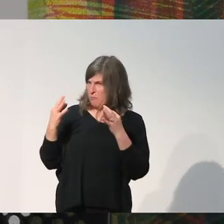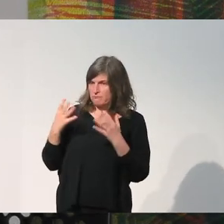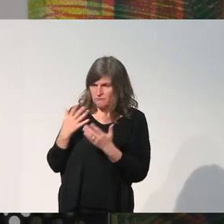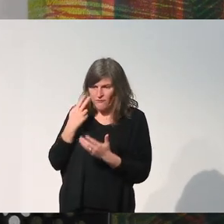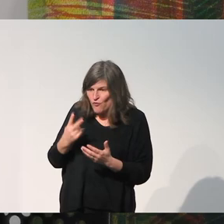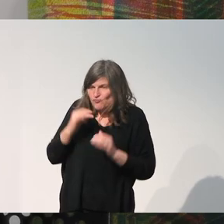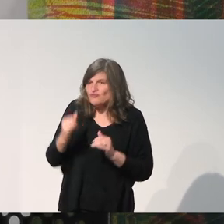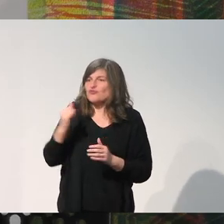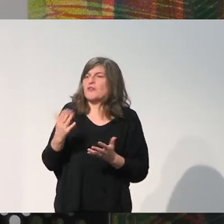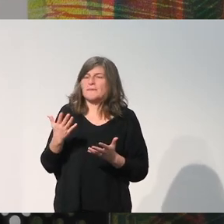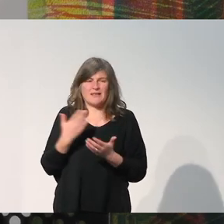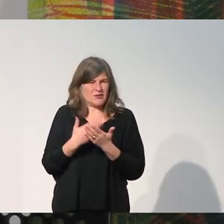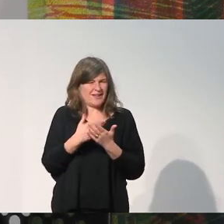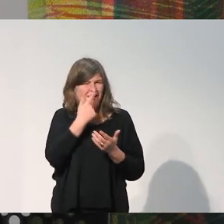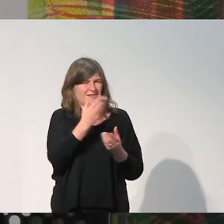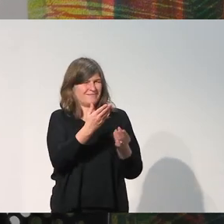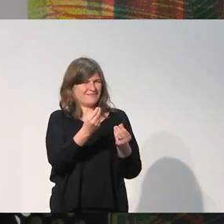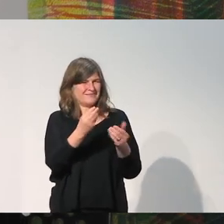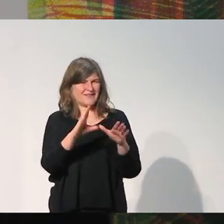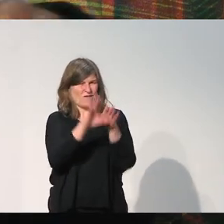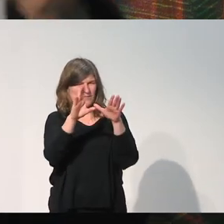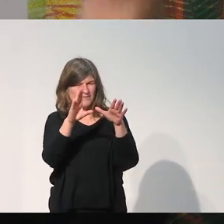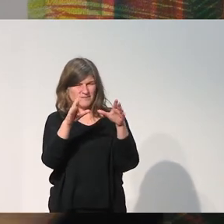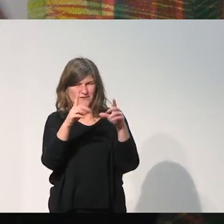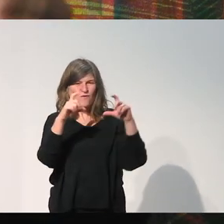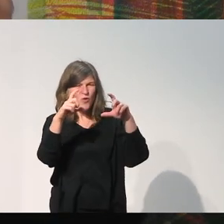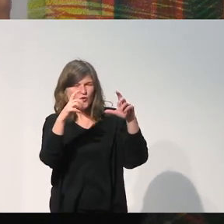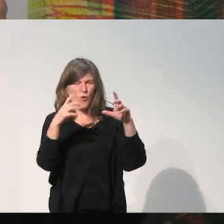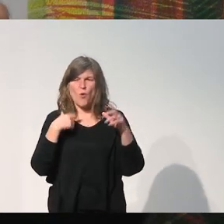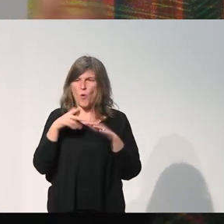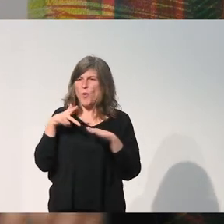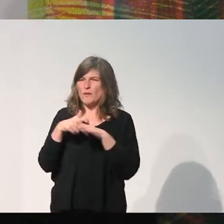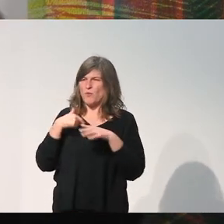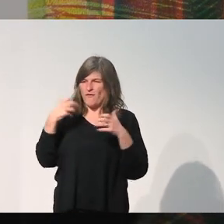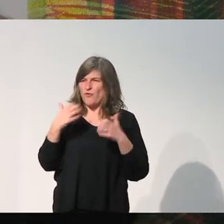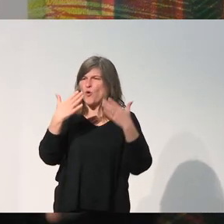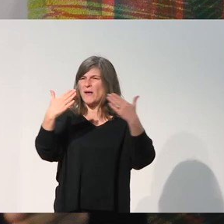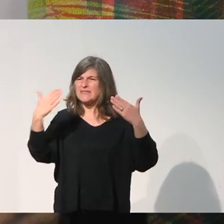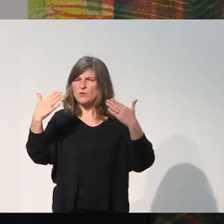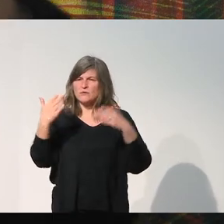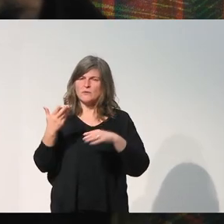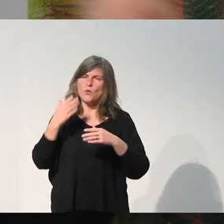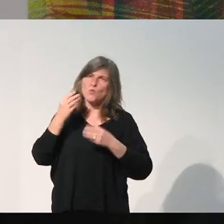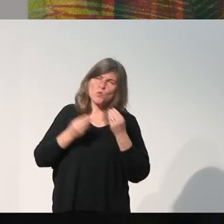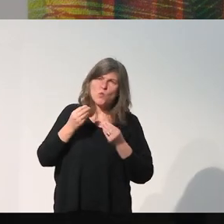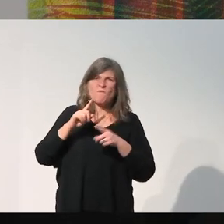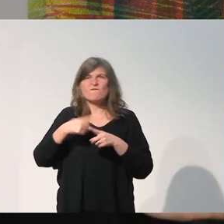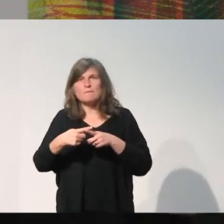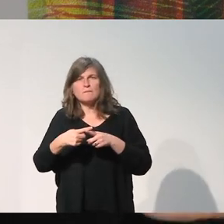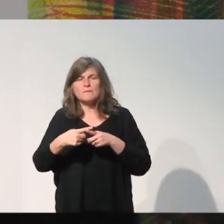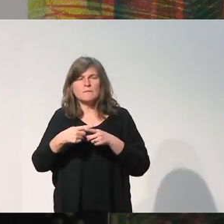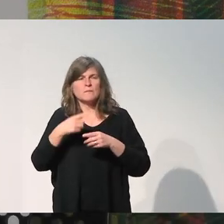quelque chose à faire, quelque chose à raconter à partir de ces photos. Au début, j'ai voulu en faire une expo, puis un film, puis finalement rien ne s'est fait. Puis je suis tombé